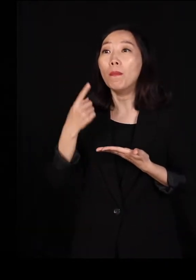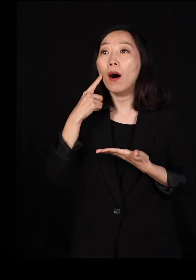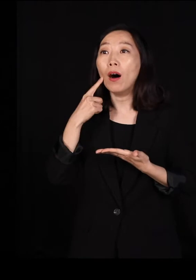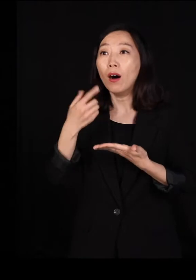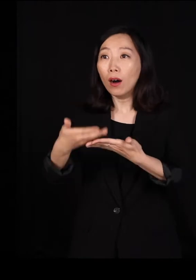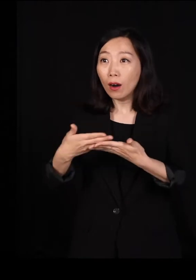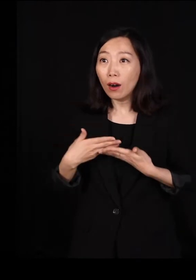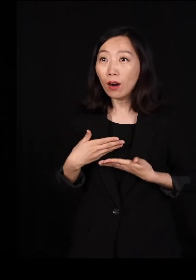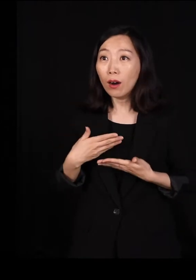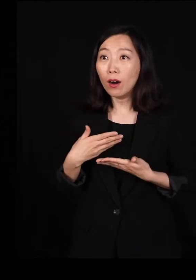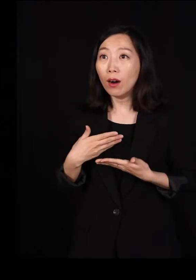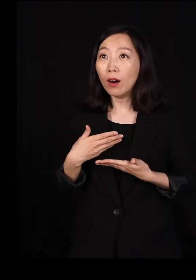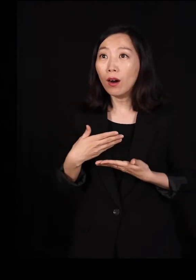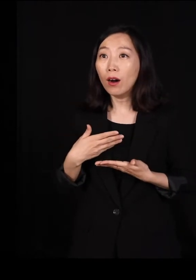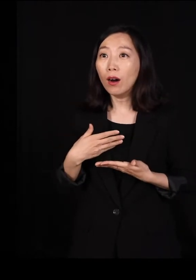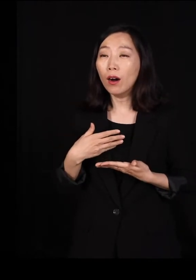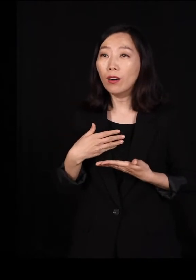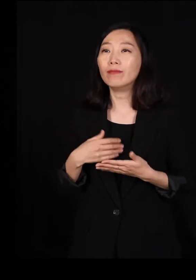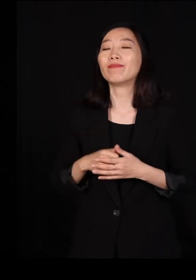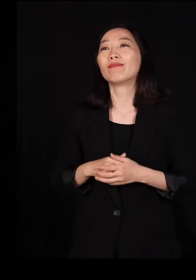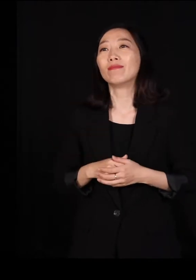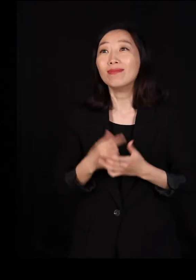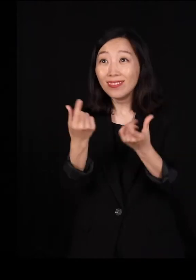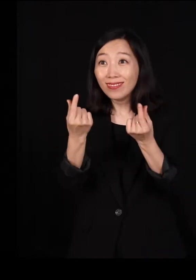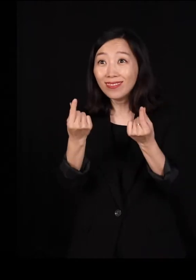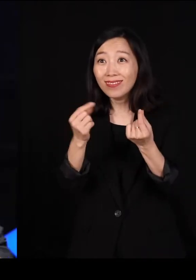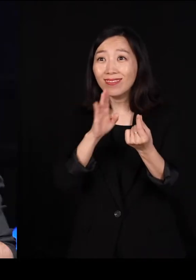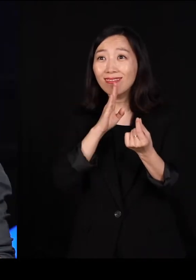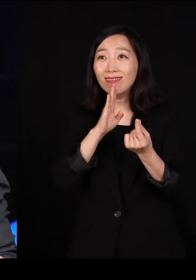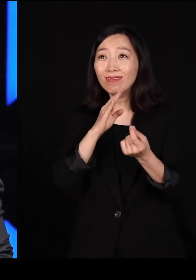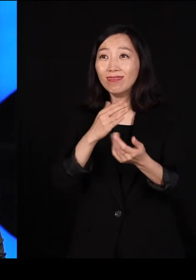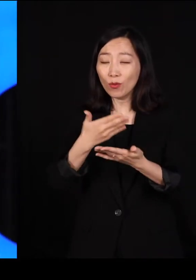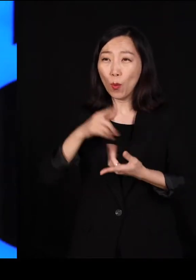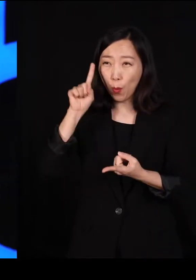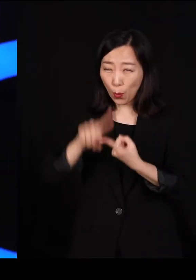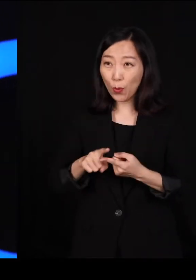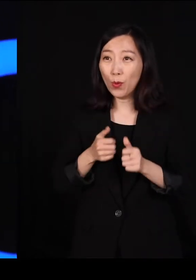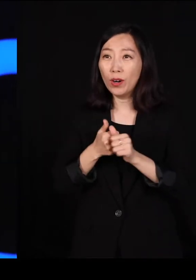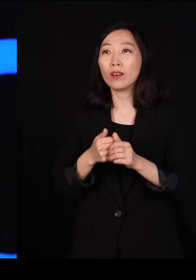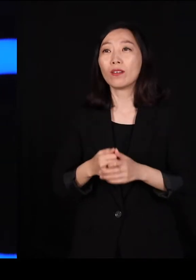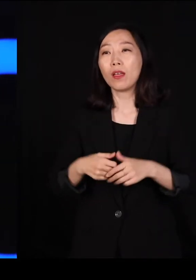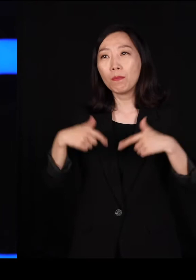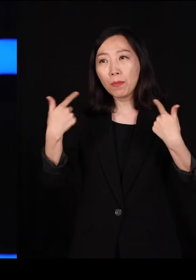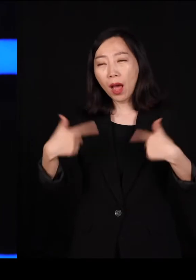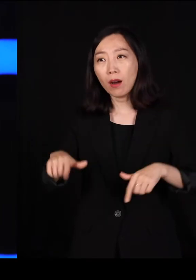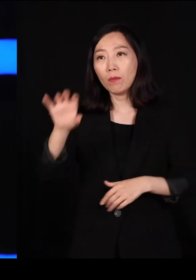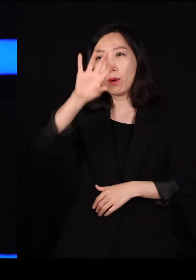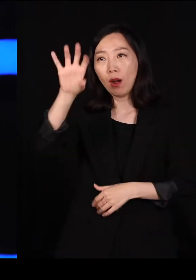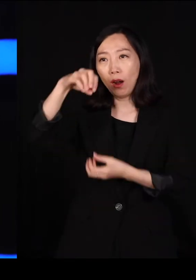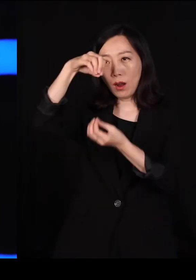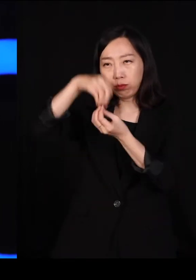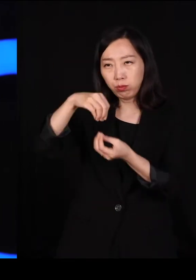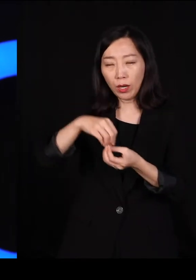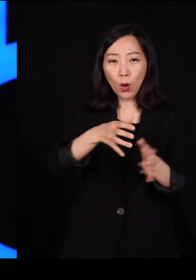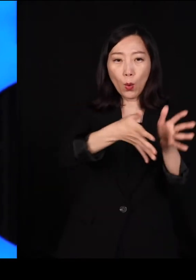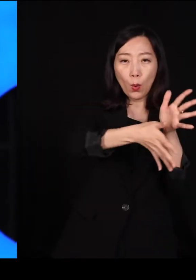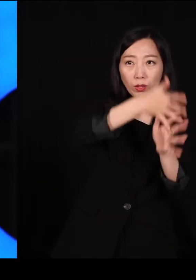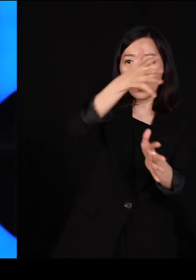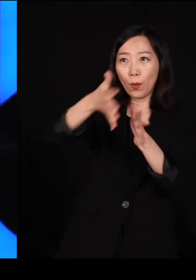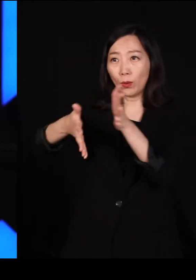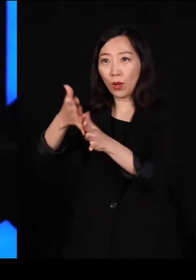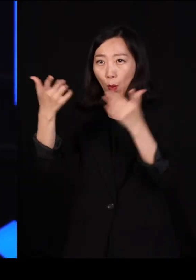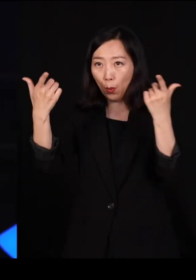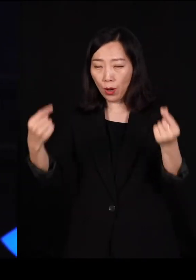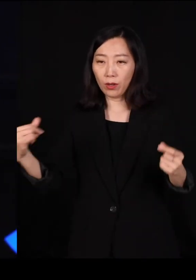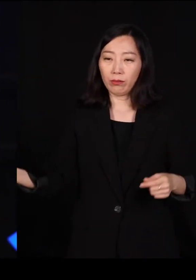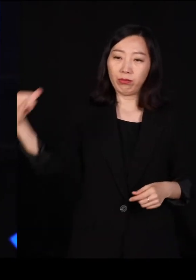경로를 배정받으세요. 그죠? 그거를 매일매일 반복해서 같은 두 도시